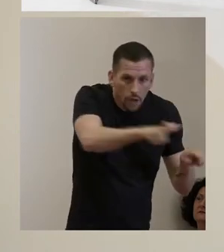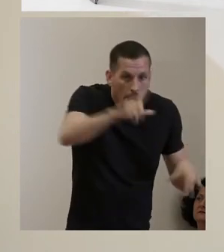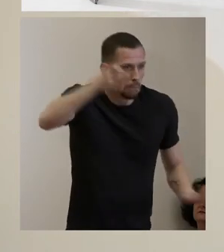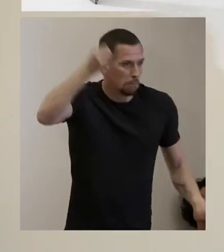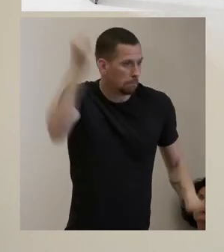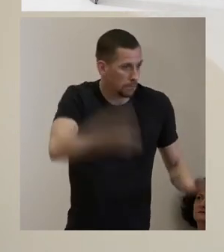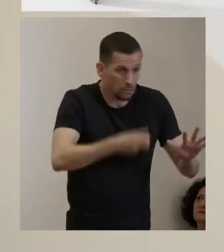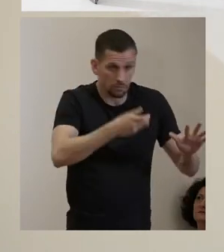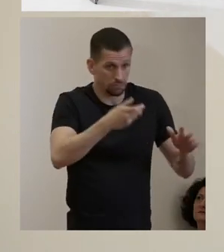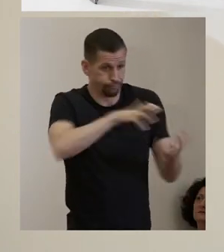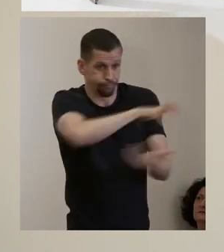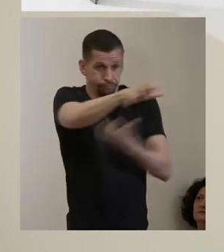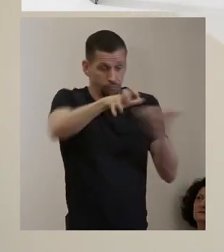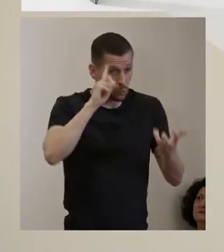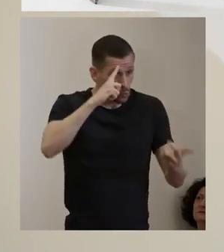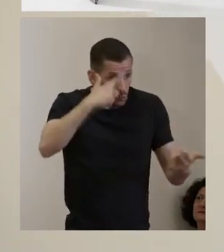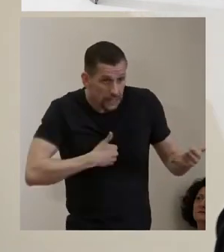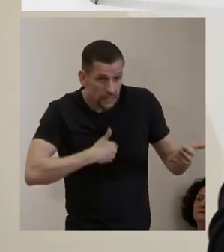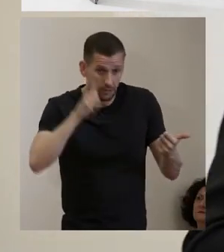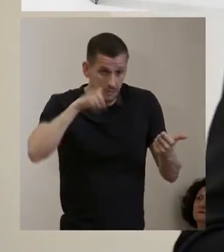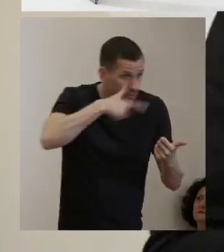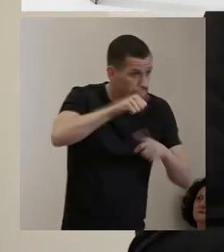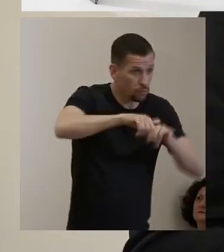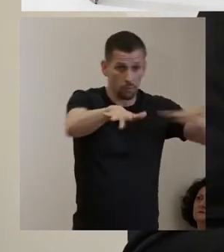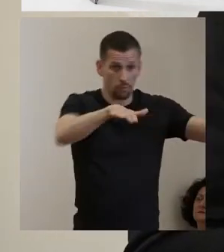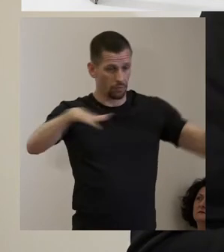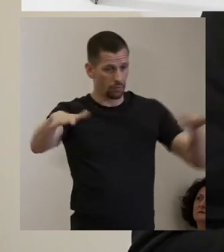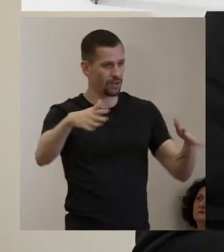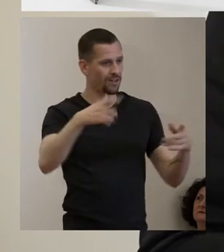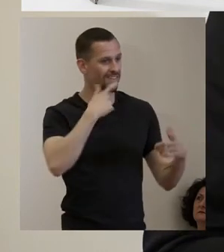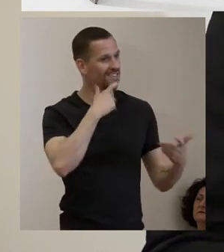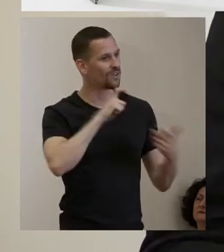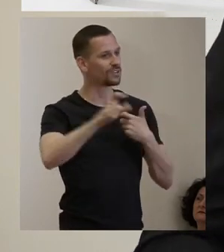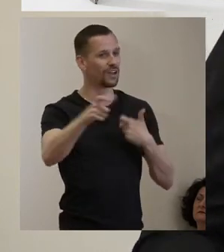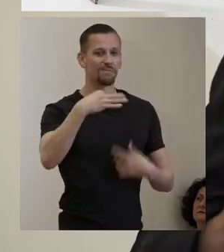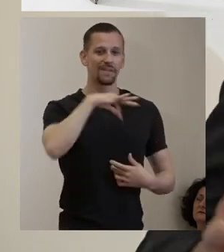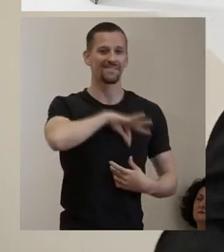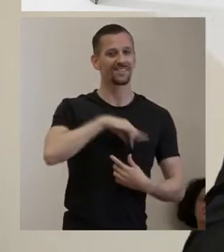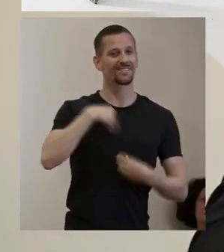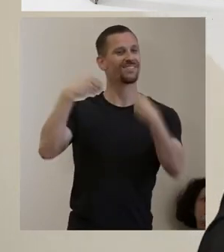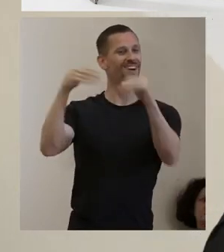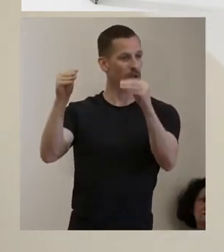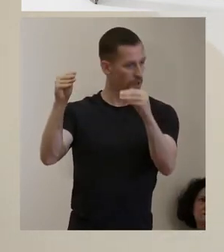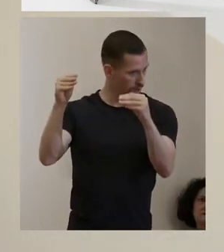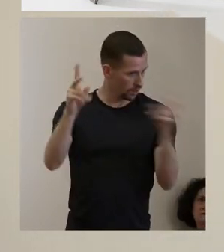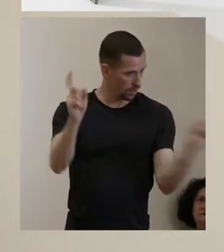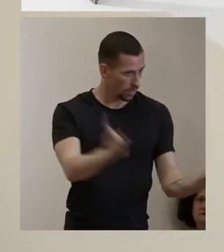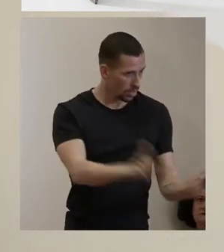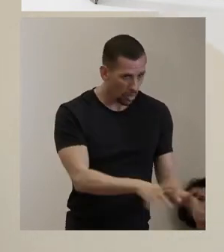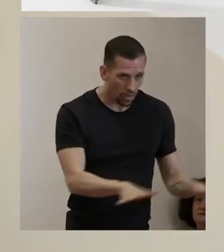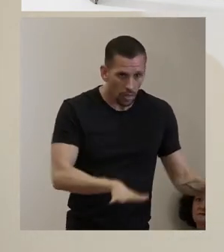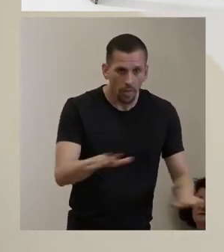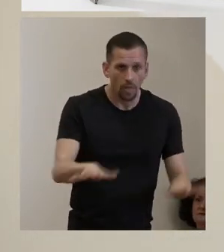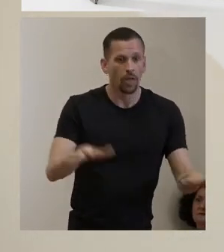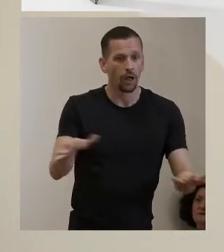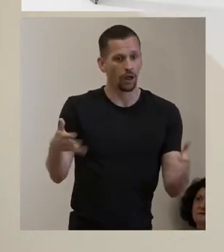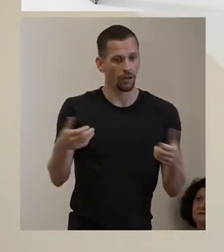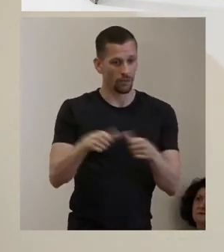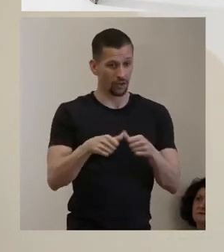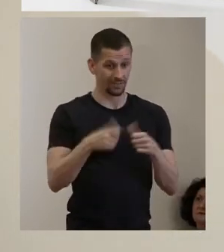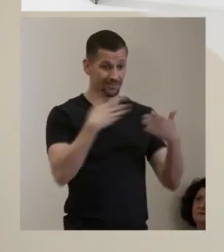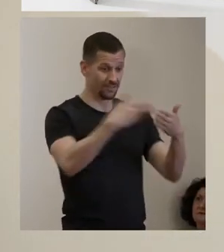abîmes. Un navire négrier était une tour de Babel. Des individus de langues, de cultures différentes s'y trouvaient côte à côte